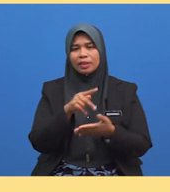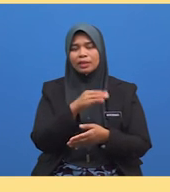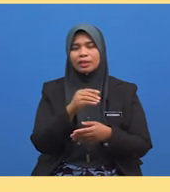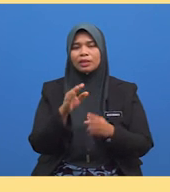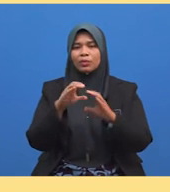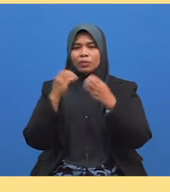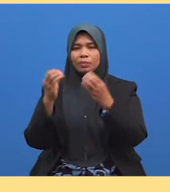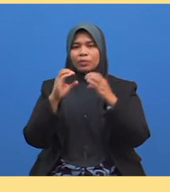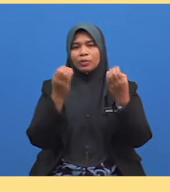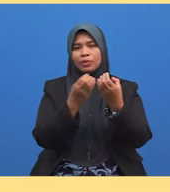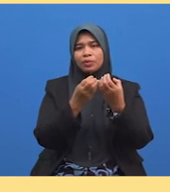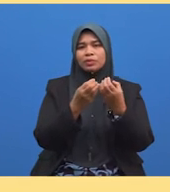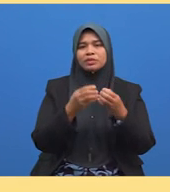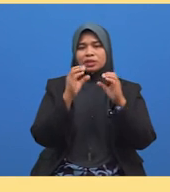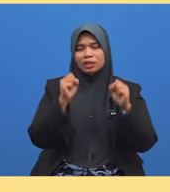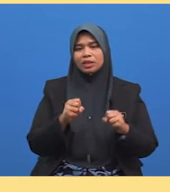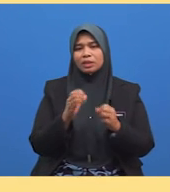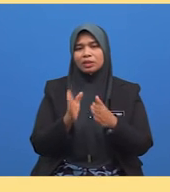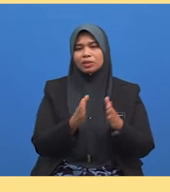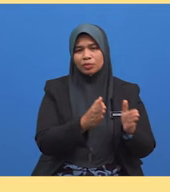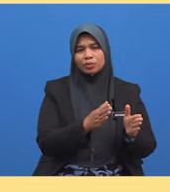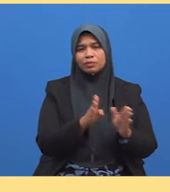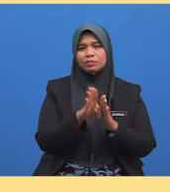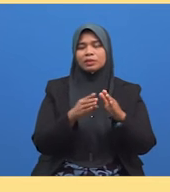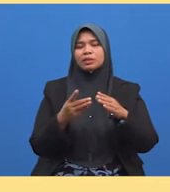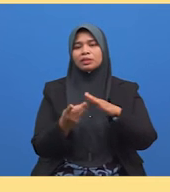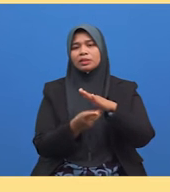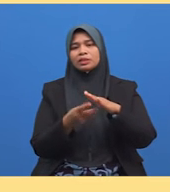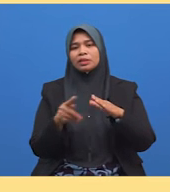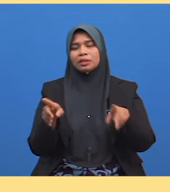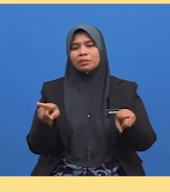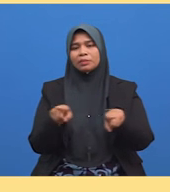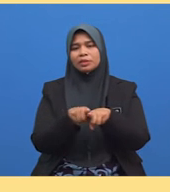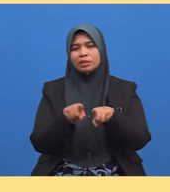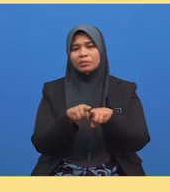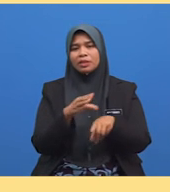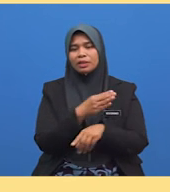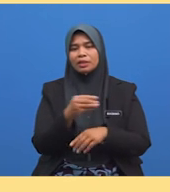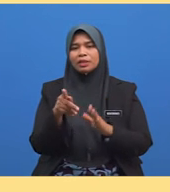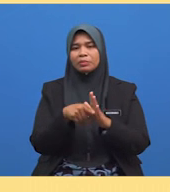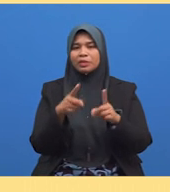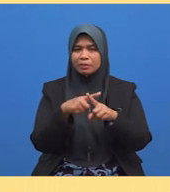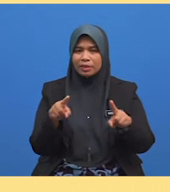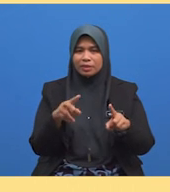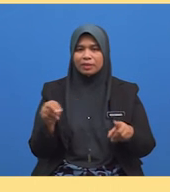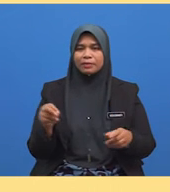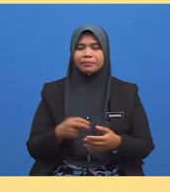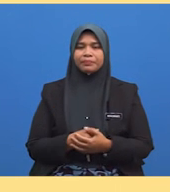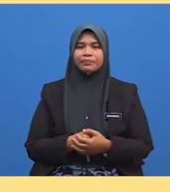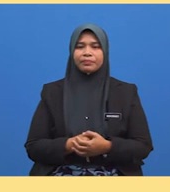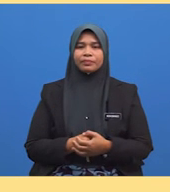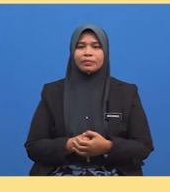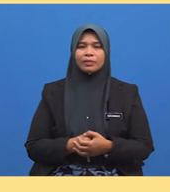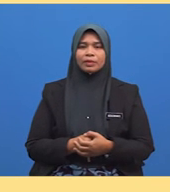bersistematik berdasarkan persamaan dan perbezaan. Penggunaan Gubler digunakan untuk tujuan ini.